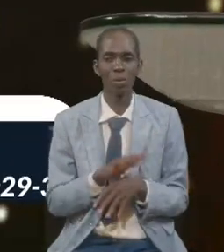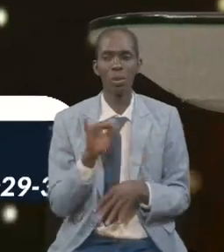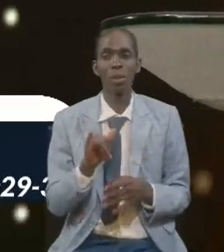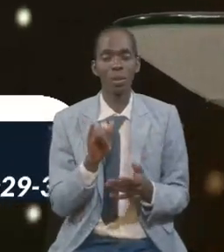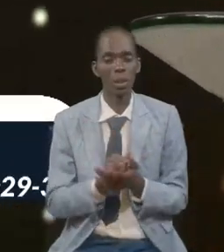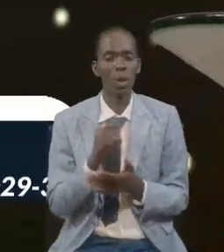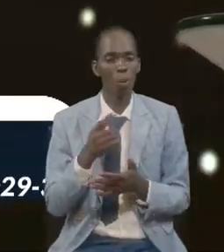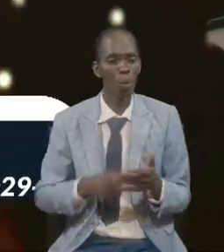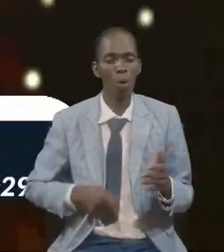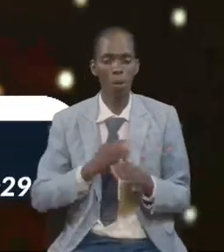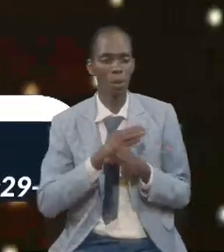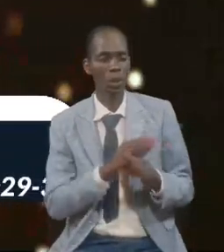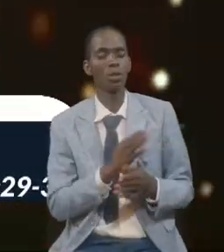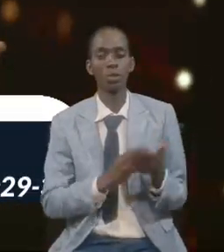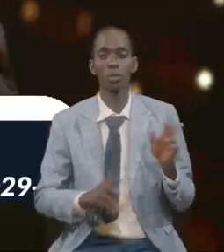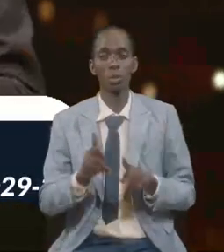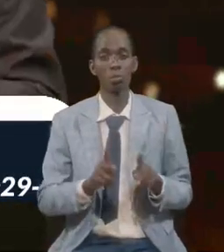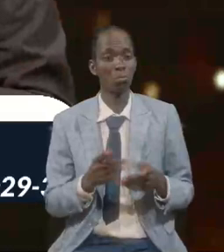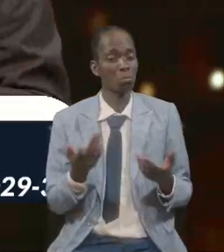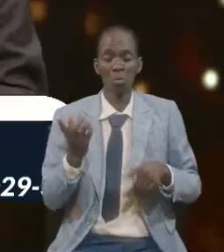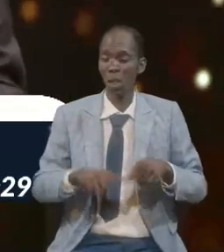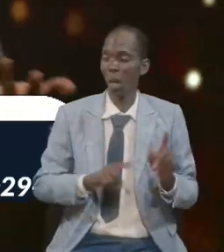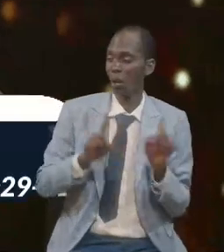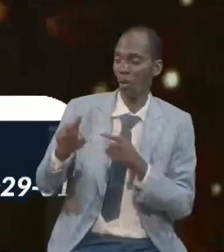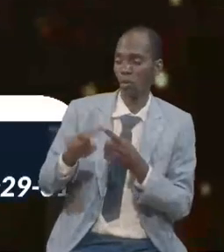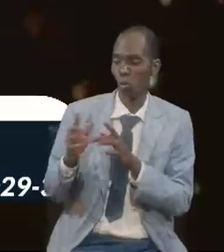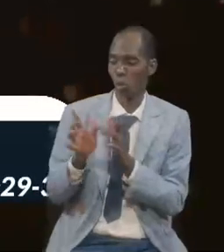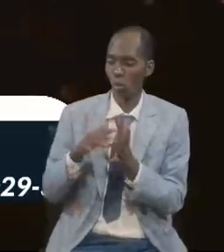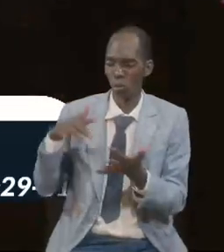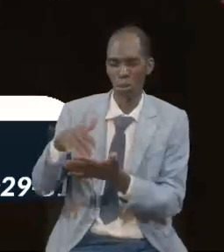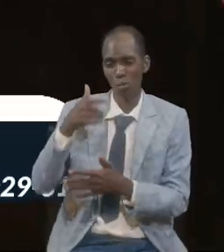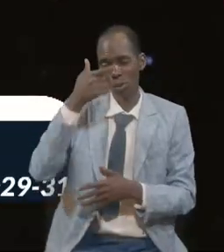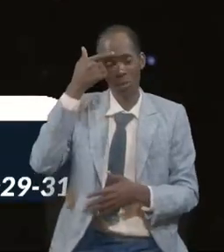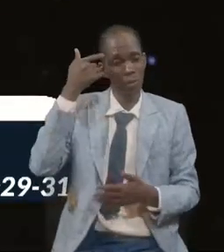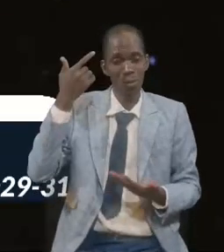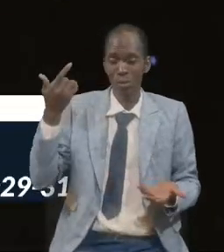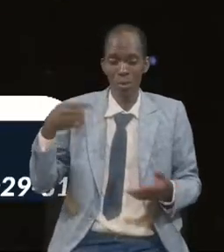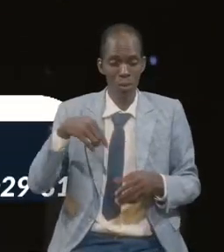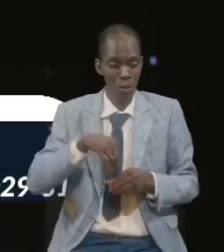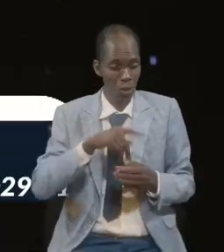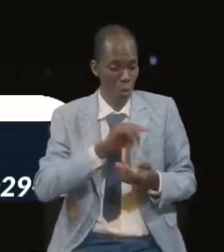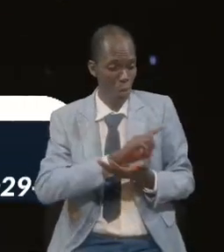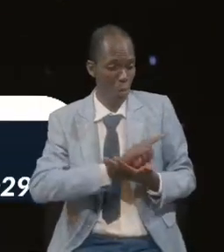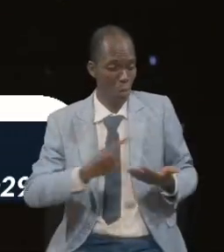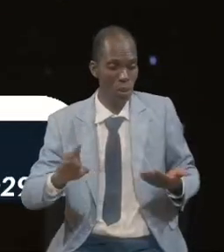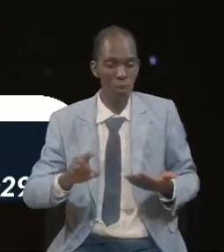avaient beaucoup rapporté. C'est ce qui empêche certains de venir étudier la Bible avec nous chaque lundi,